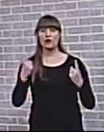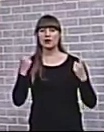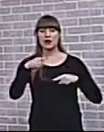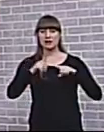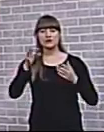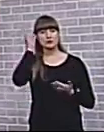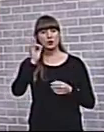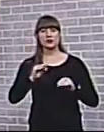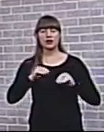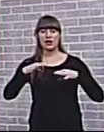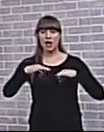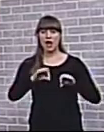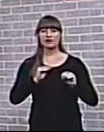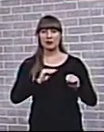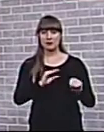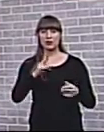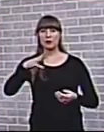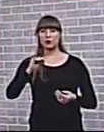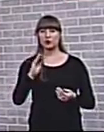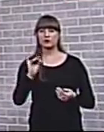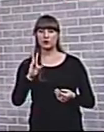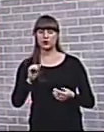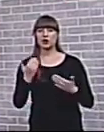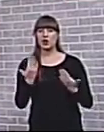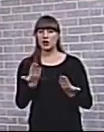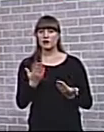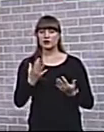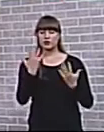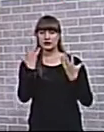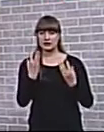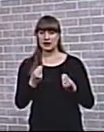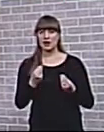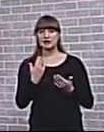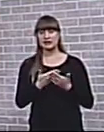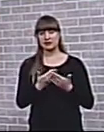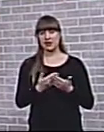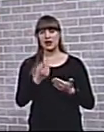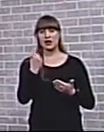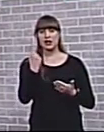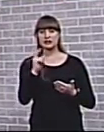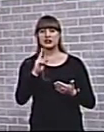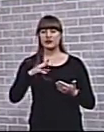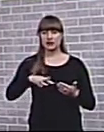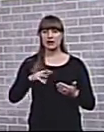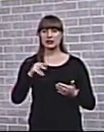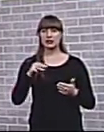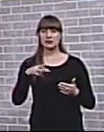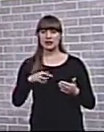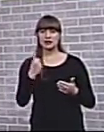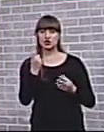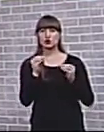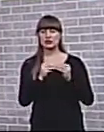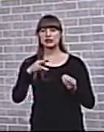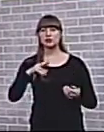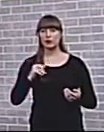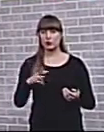вспомнили автопробегом по Миус-фронту. Плотность огня составляла на 1 квадратный метр 110 пуль. То есть